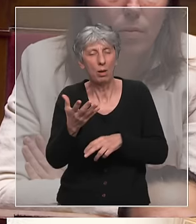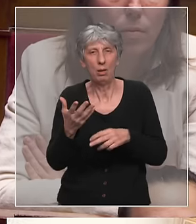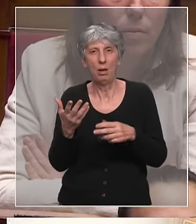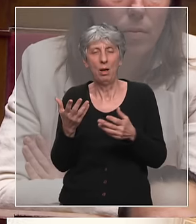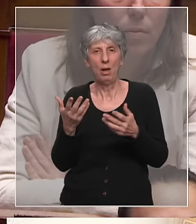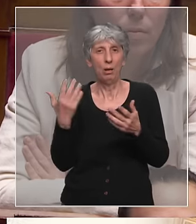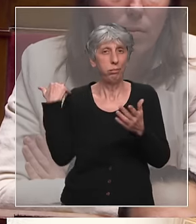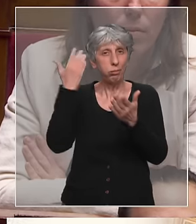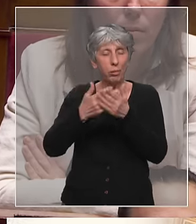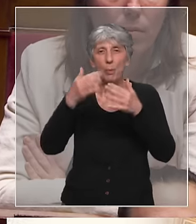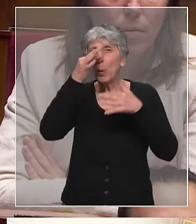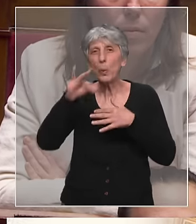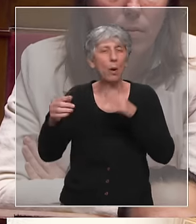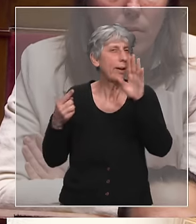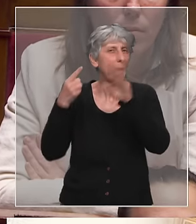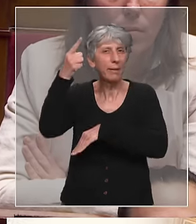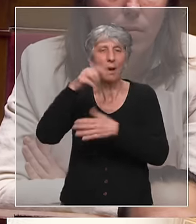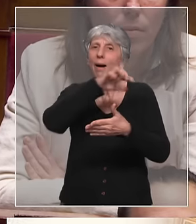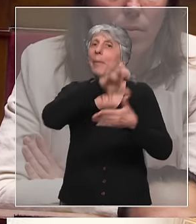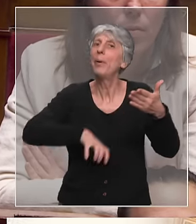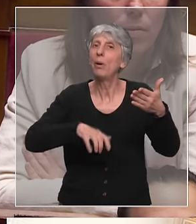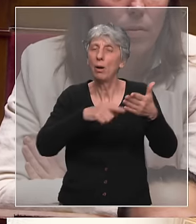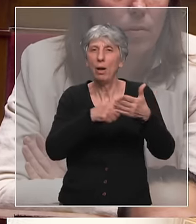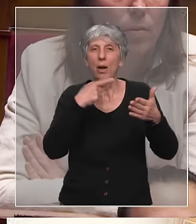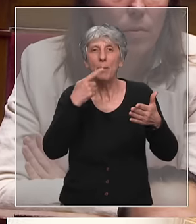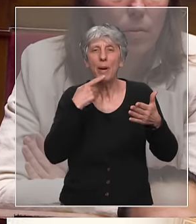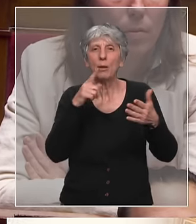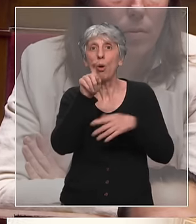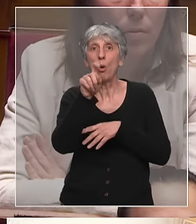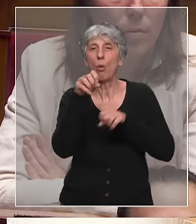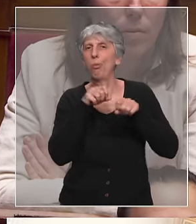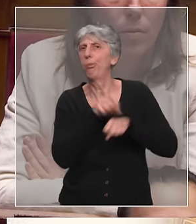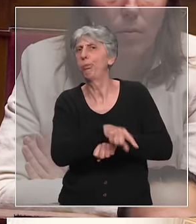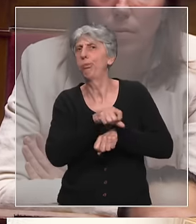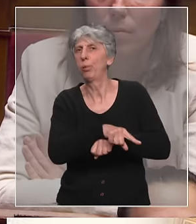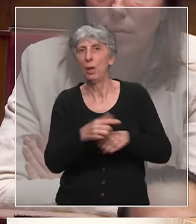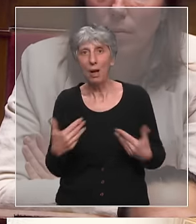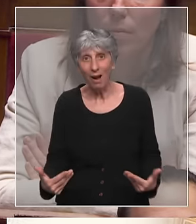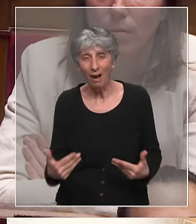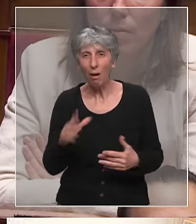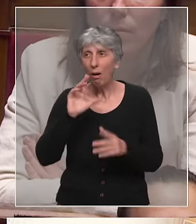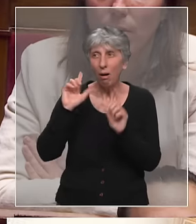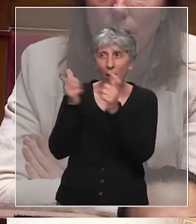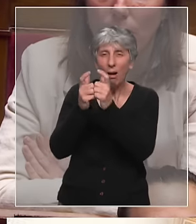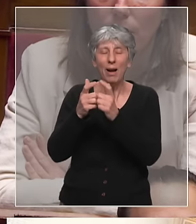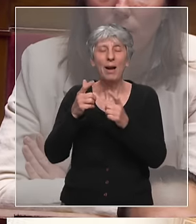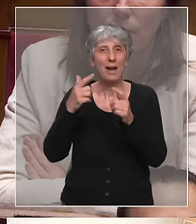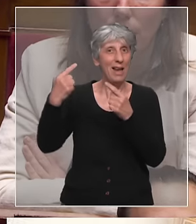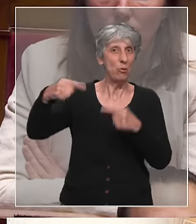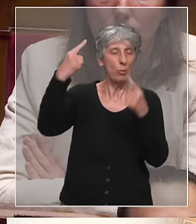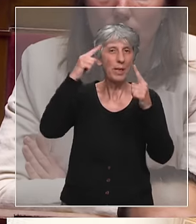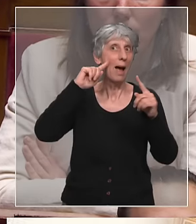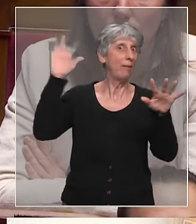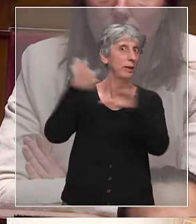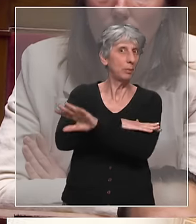pour les polluants éternels, dans tous les rapports, on parlait principalement des rejets dans l'eau. Et là, on se rend compte que l'ennemi invisible, c'est aussi